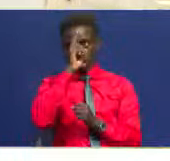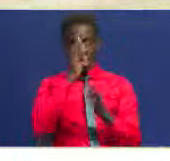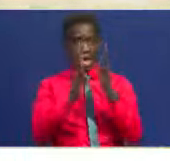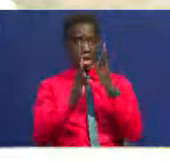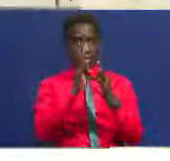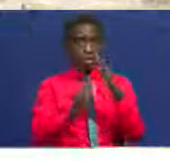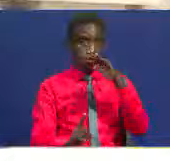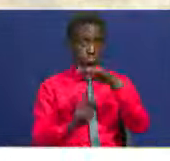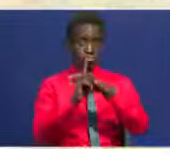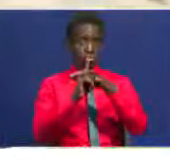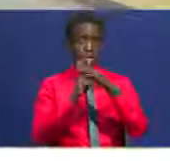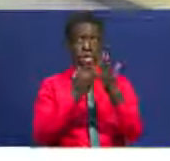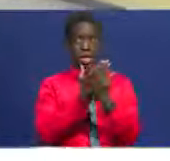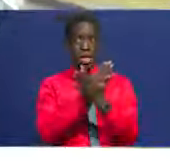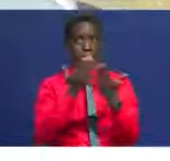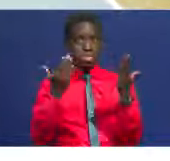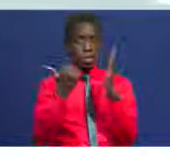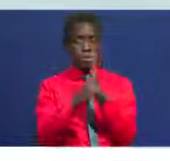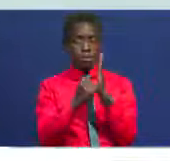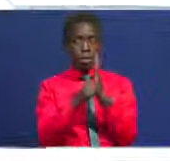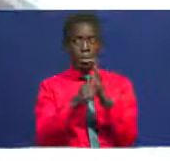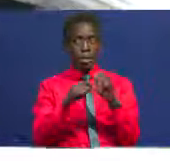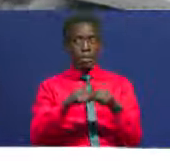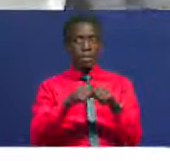cha uvunjaji sheria.